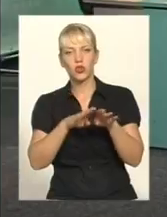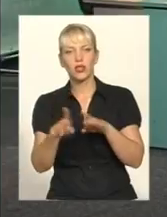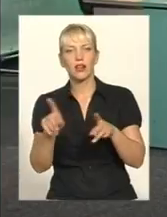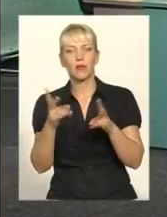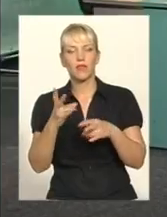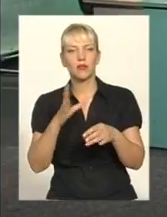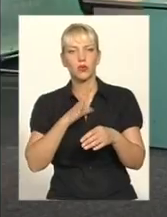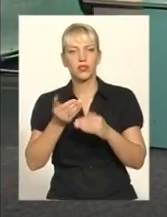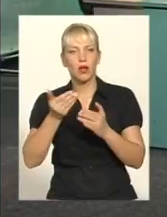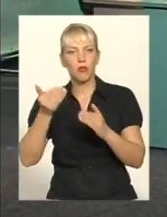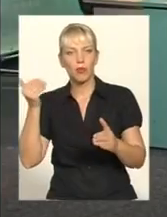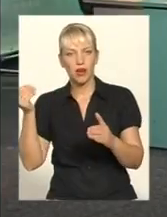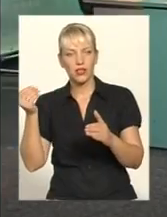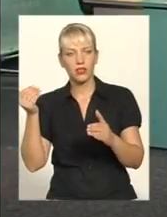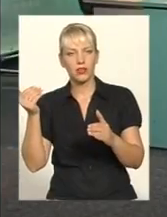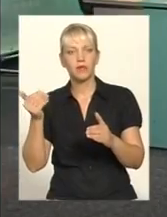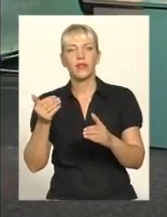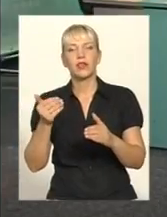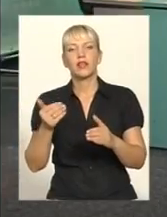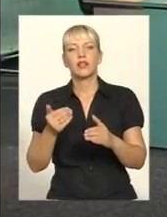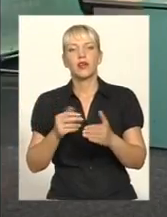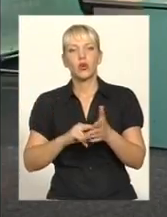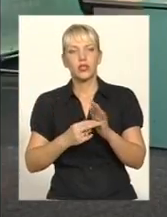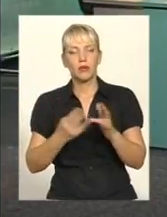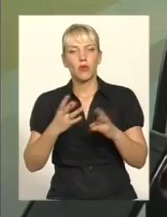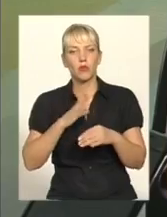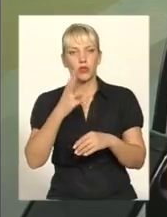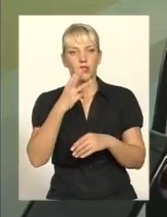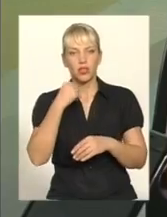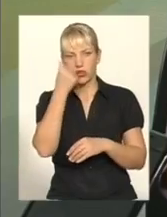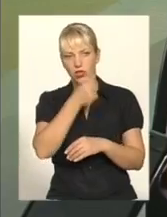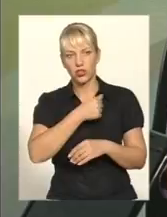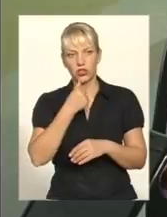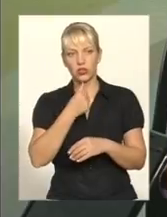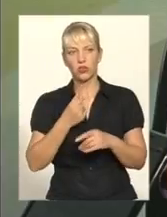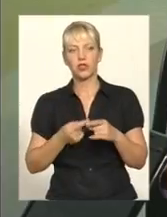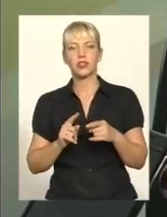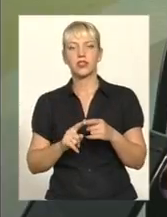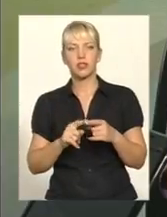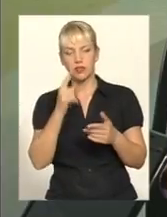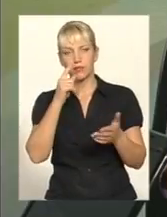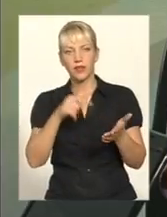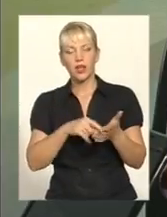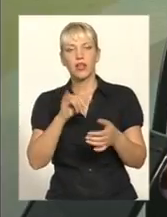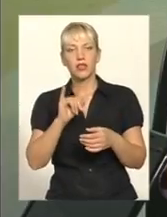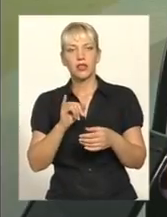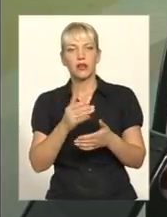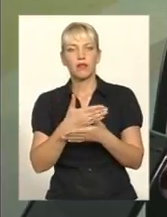за попередньою концепцією бути 3-річною, це зачепило, і фактично ми